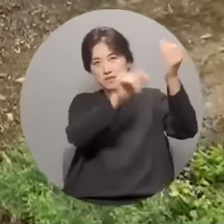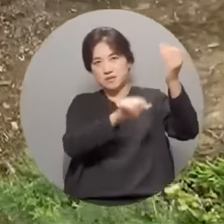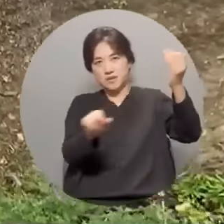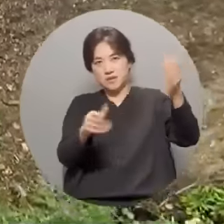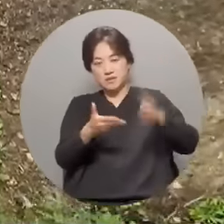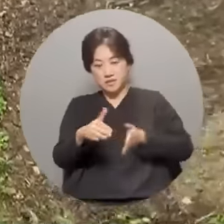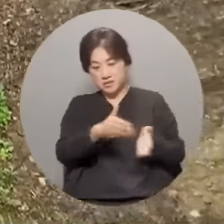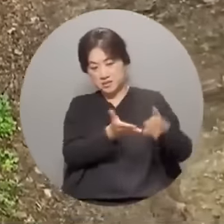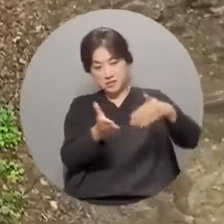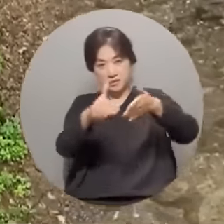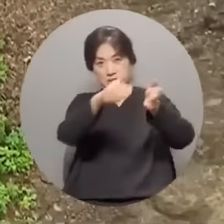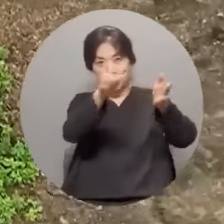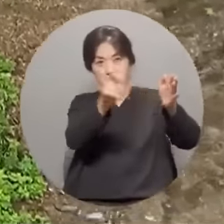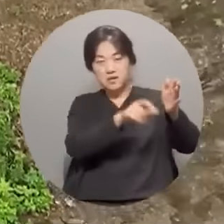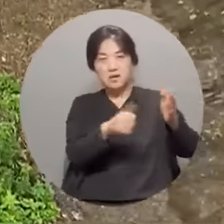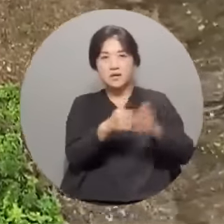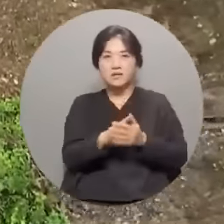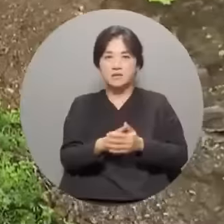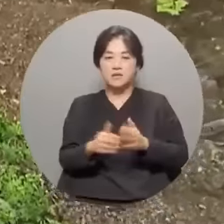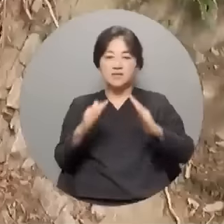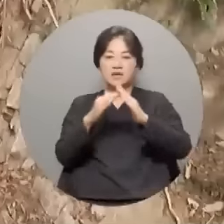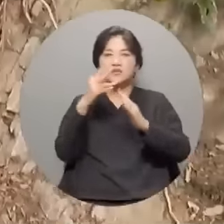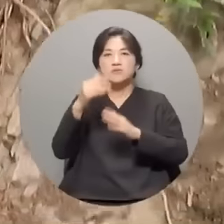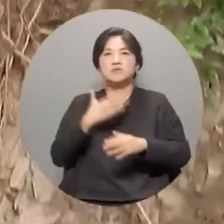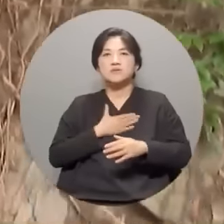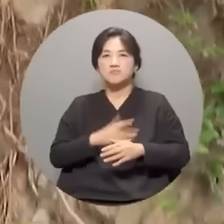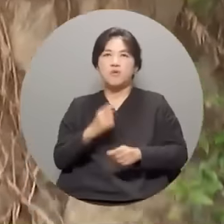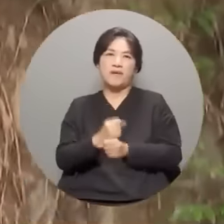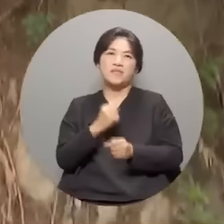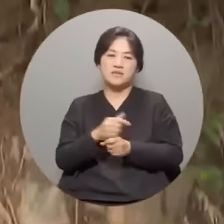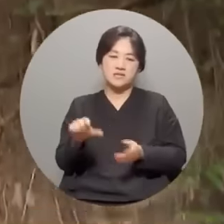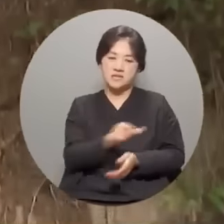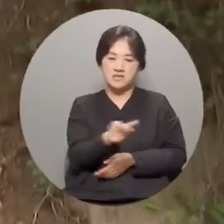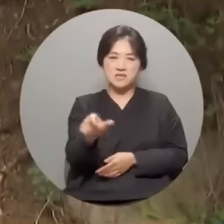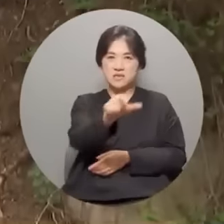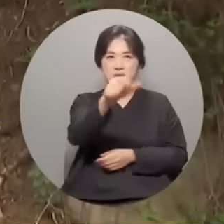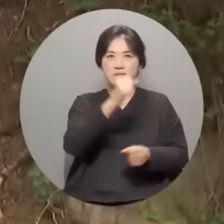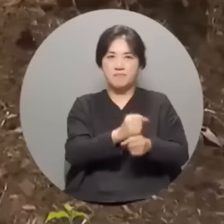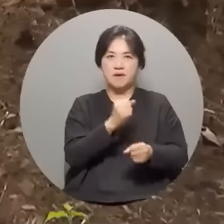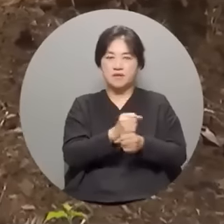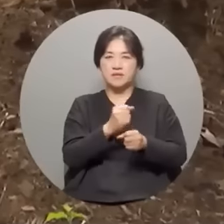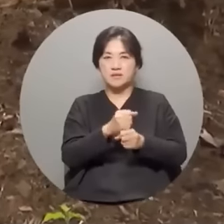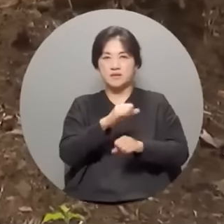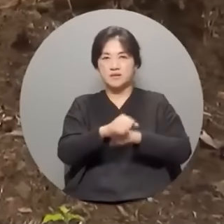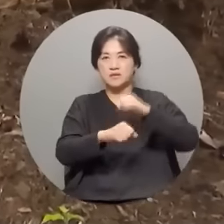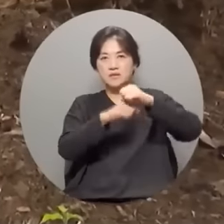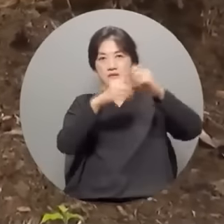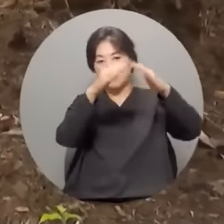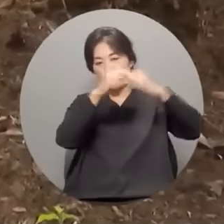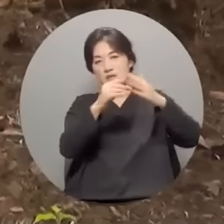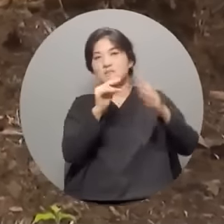작업로 산주가 임의로 낸 길입니다 흙을 싸아 만든 성토면 균열이 생겼습니다